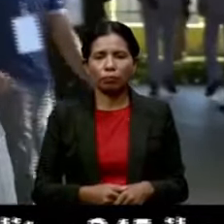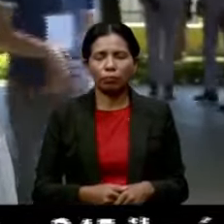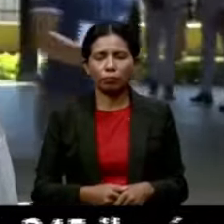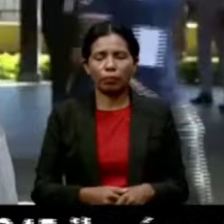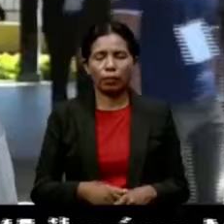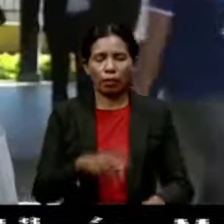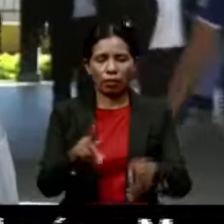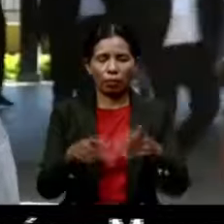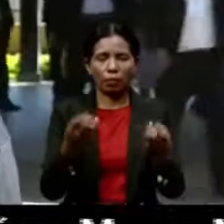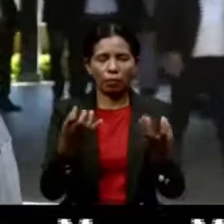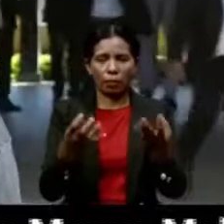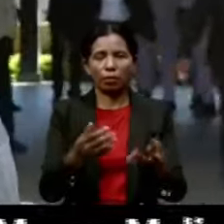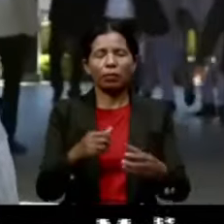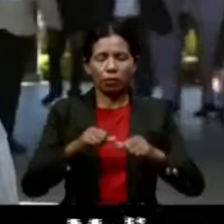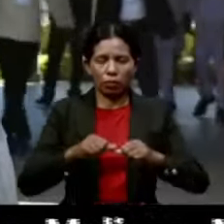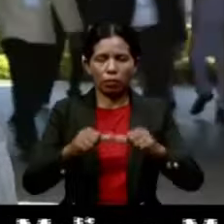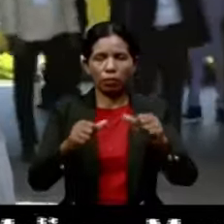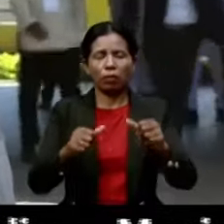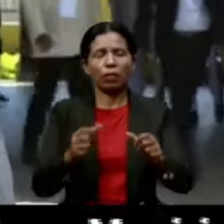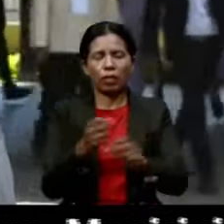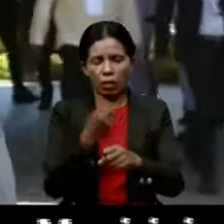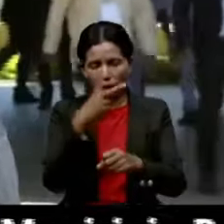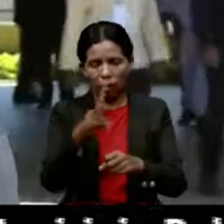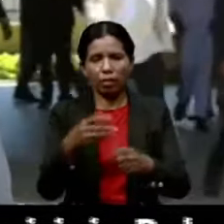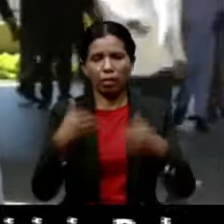buat barak laona kontesiona